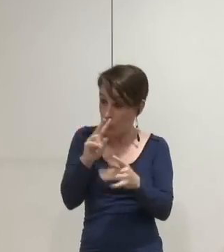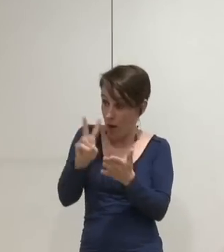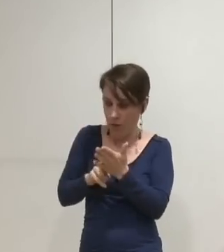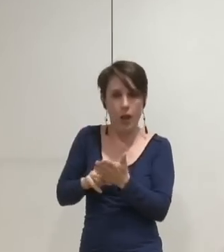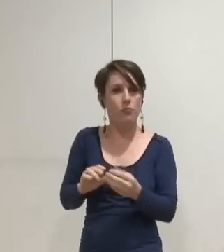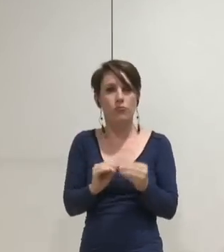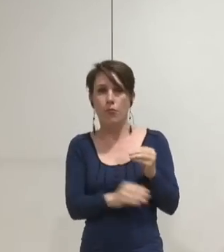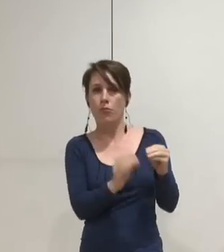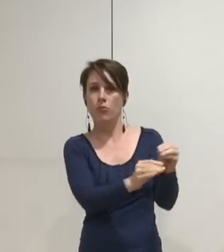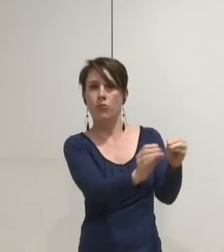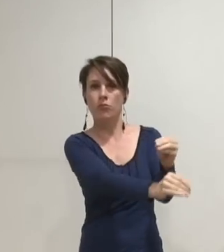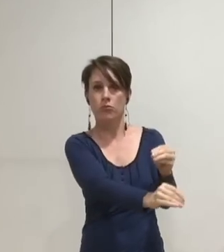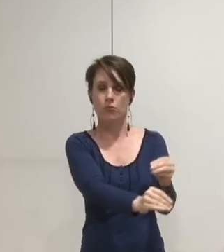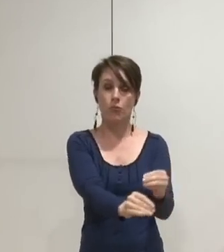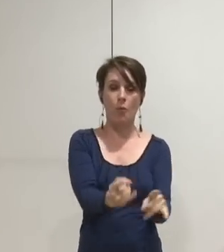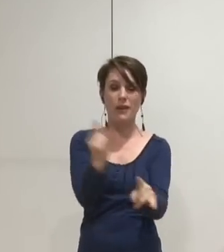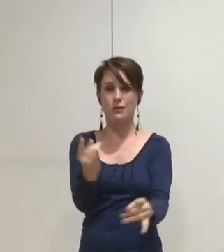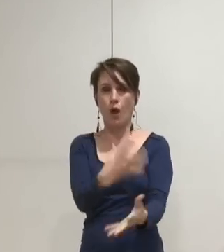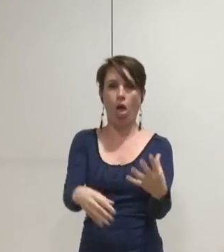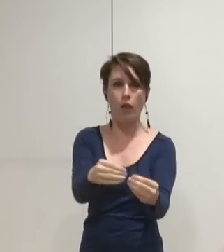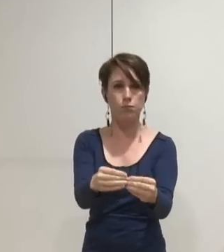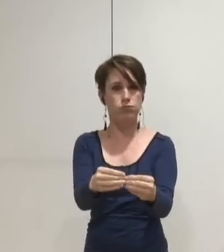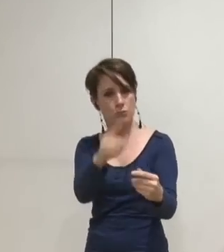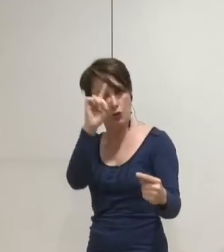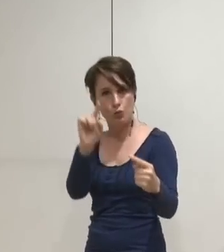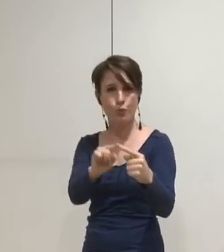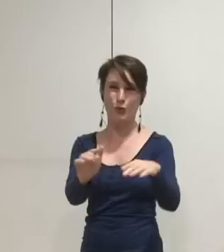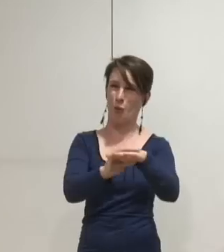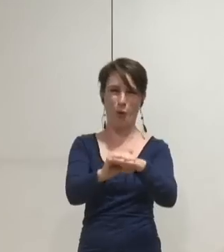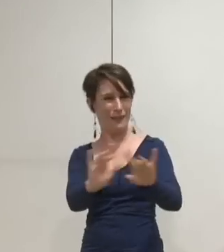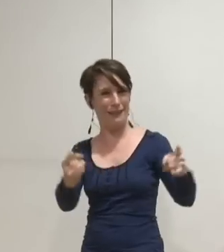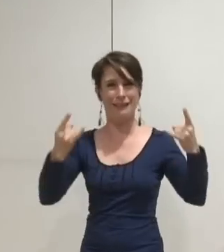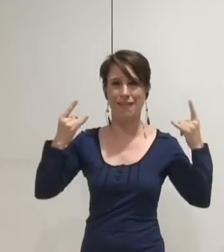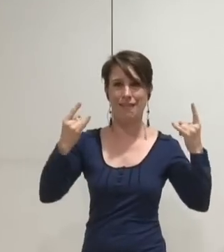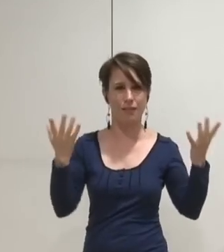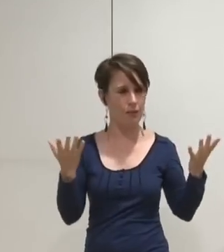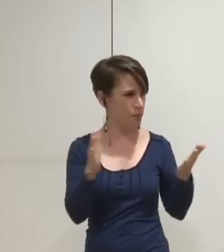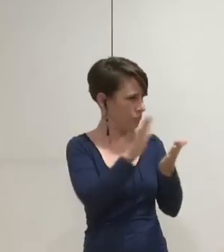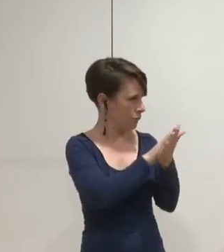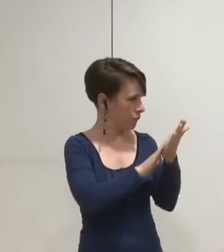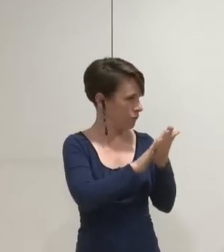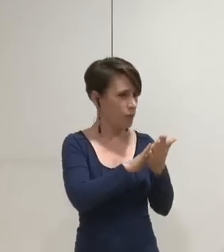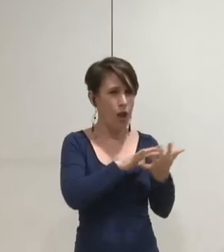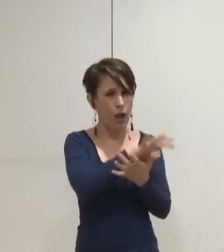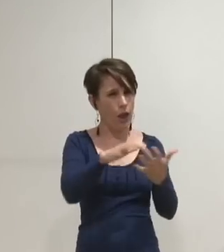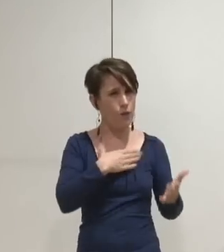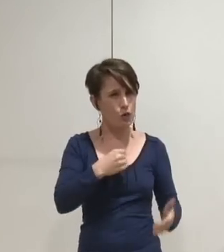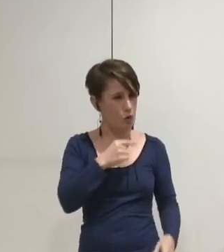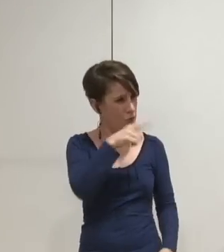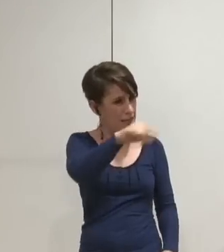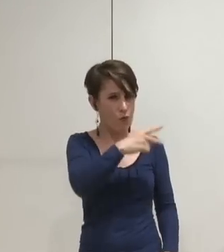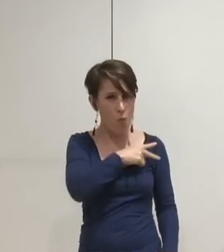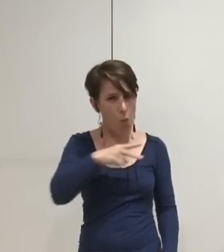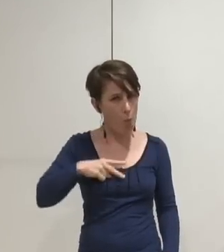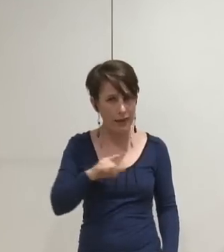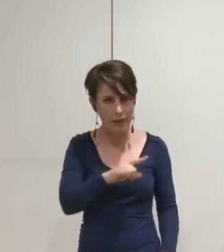de de révisionnisme historique au service de votre idéologie la Révolution française ne vous appartient pas et vous n'avez pas le droit de la modeler à votre